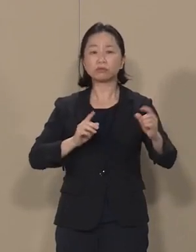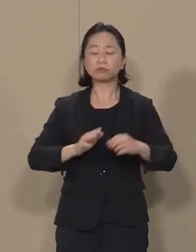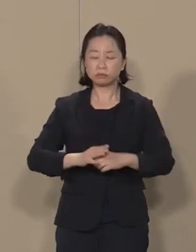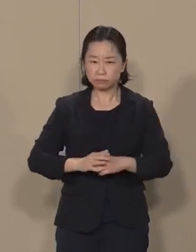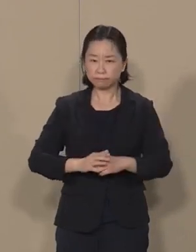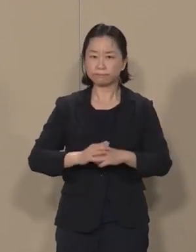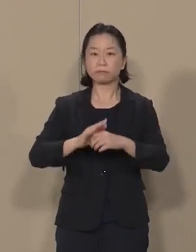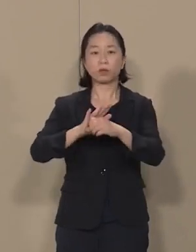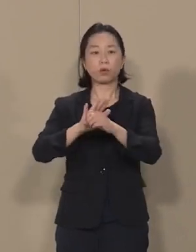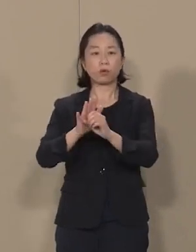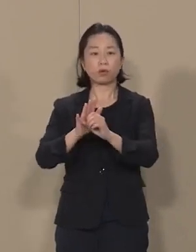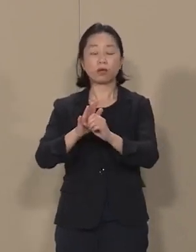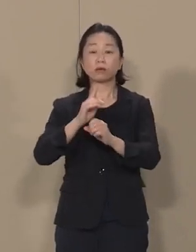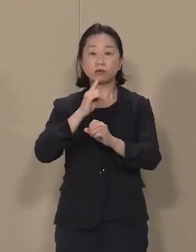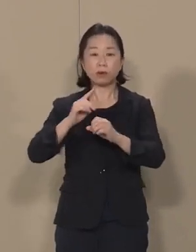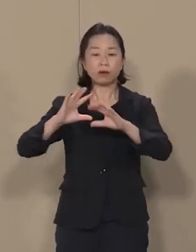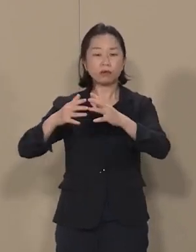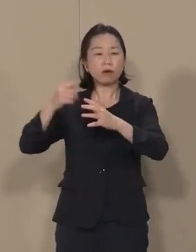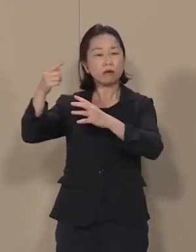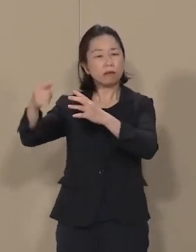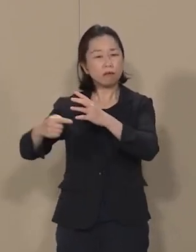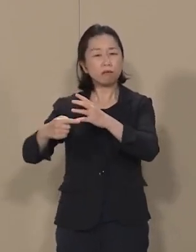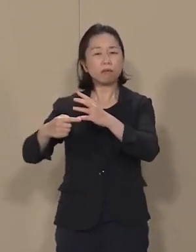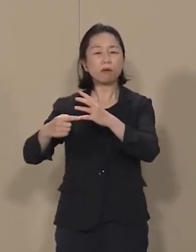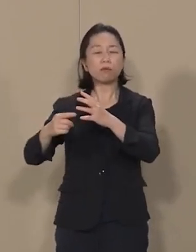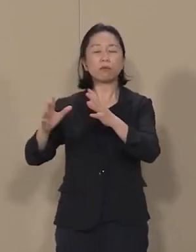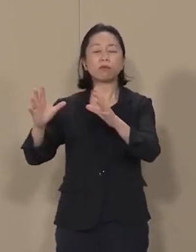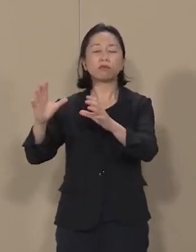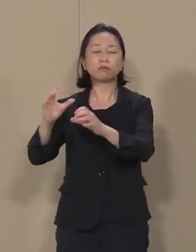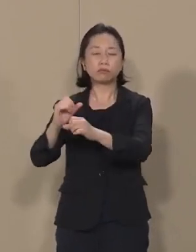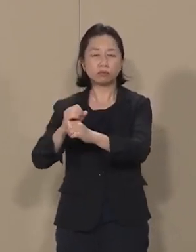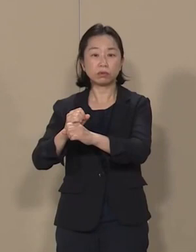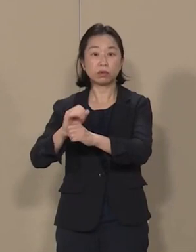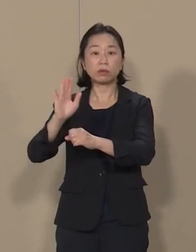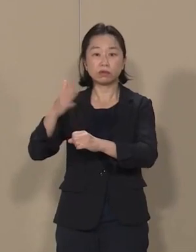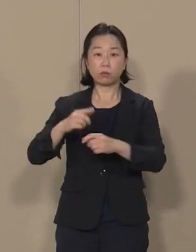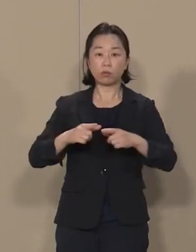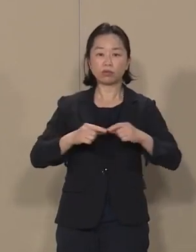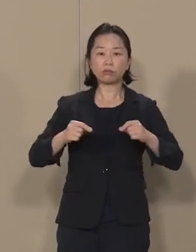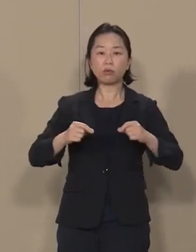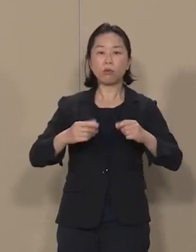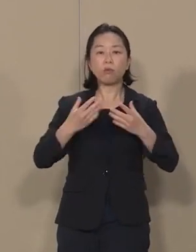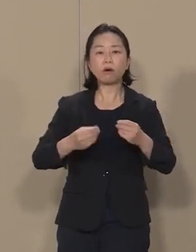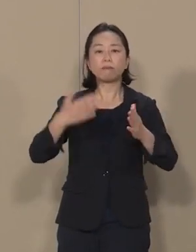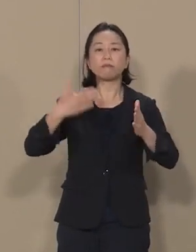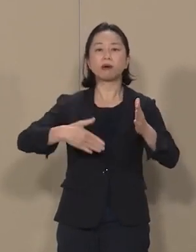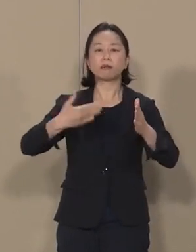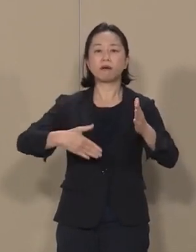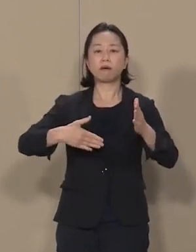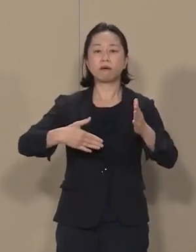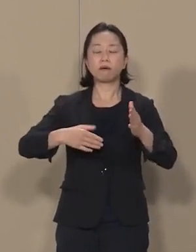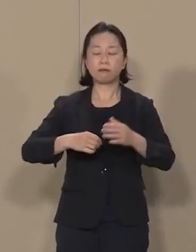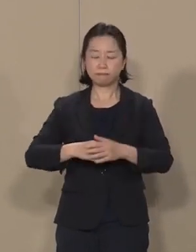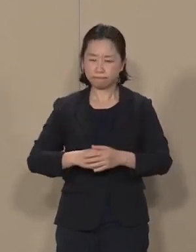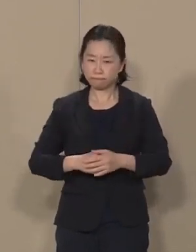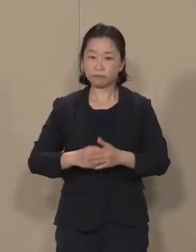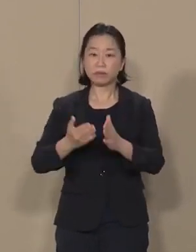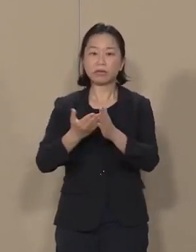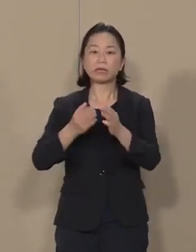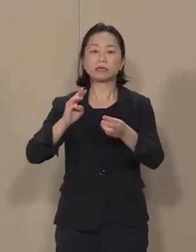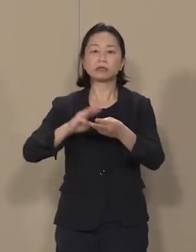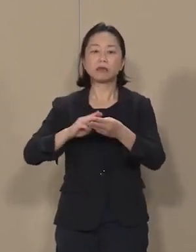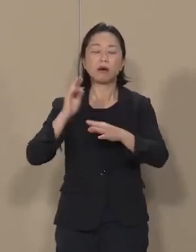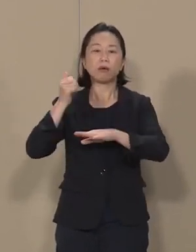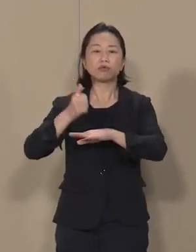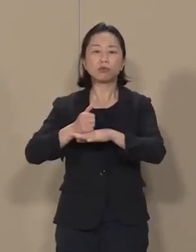いま世界ではコロナ終わっているんですでも今日本ではコロナ終わっていませんこれは木田さんが終わらせない